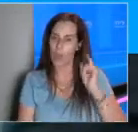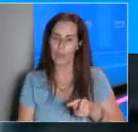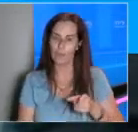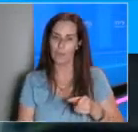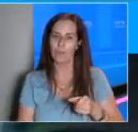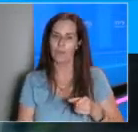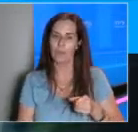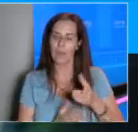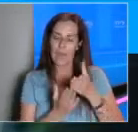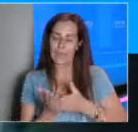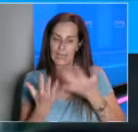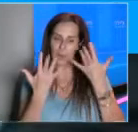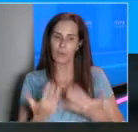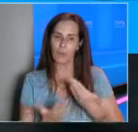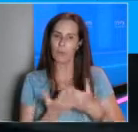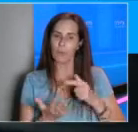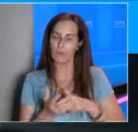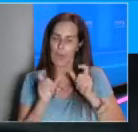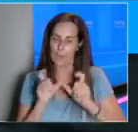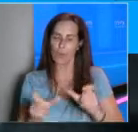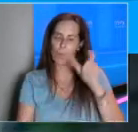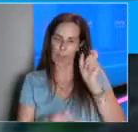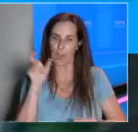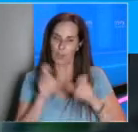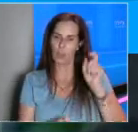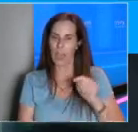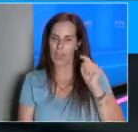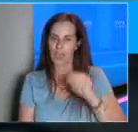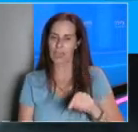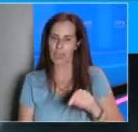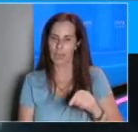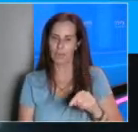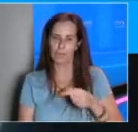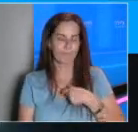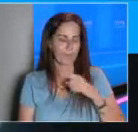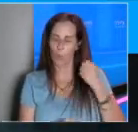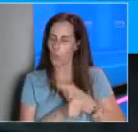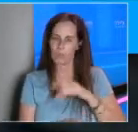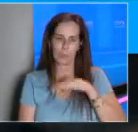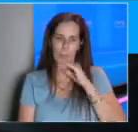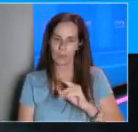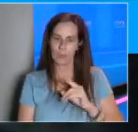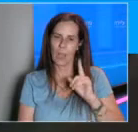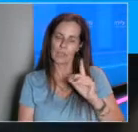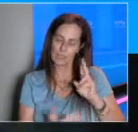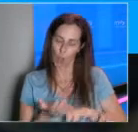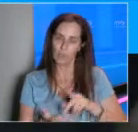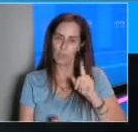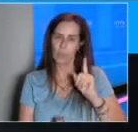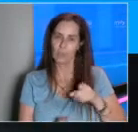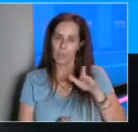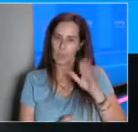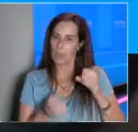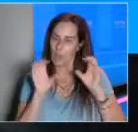חייבים לנתח את הנתונים נכון, כדי למנוע מאנשים להגיע לאקמו, אנחנו לא עושים את זה מספיק, אז נכון, צריך